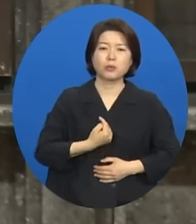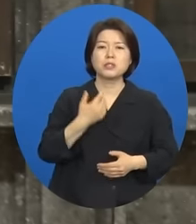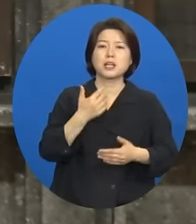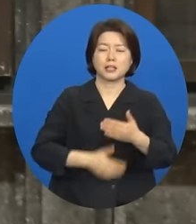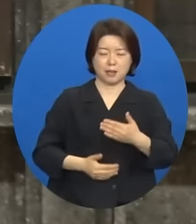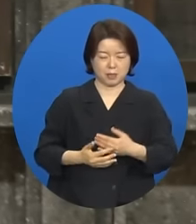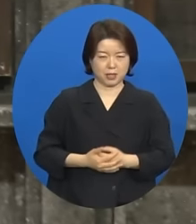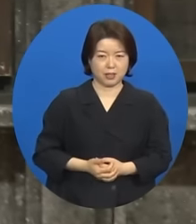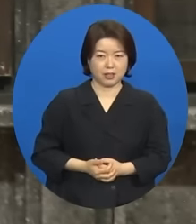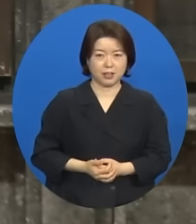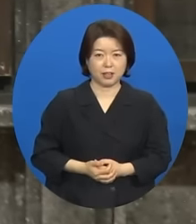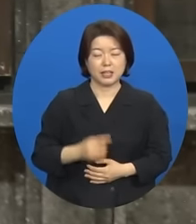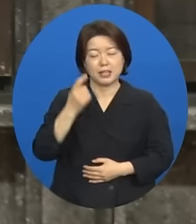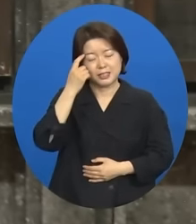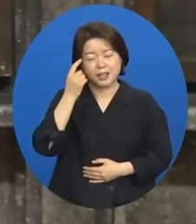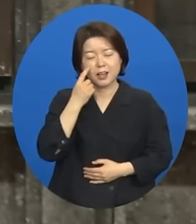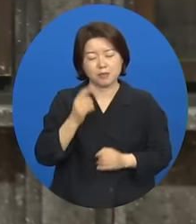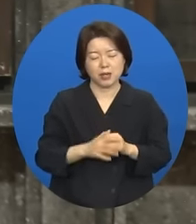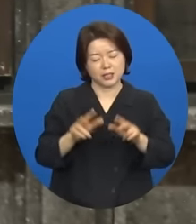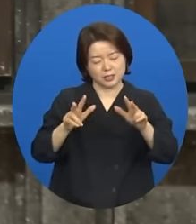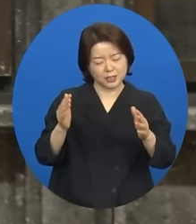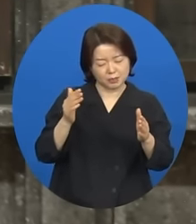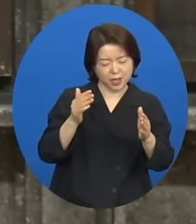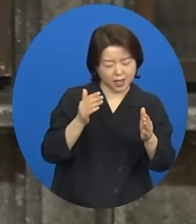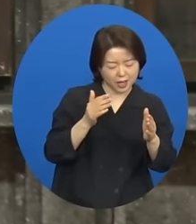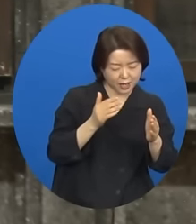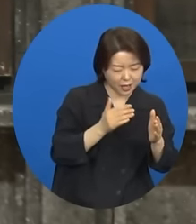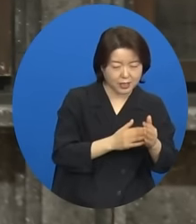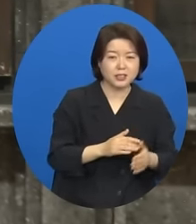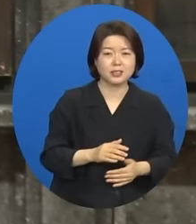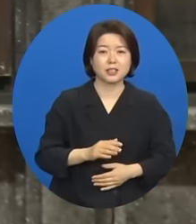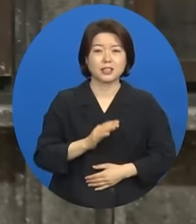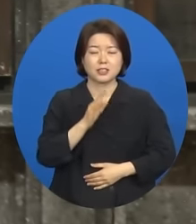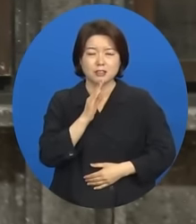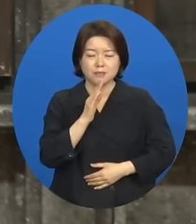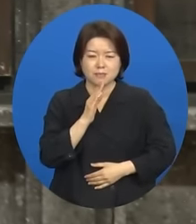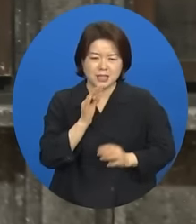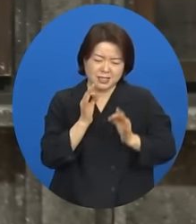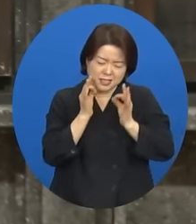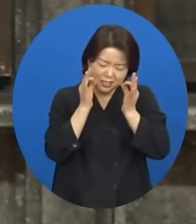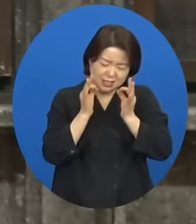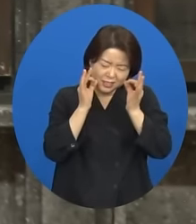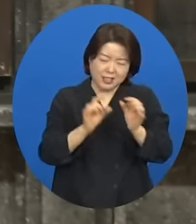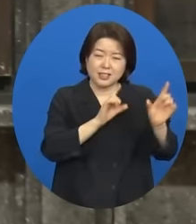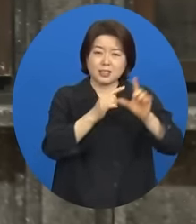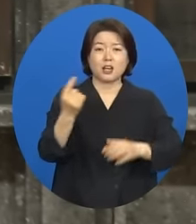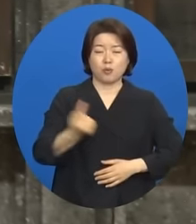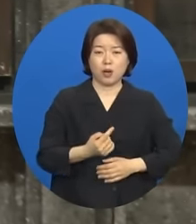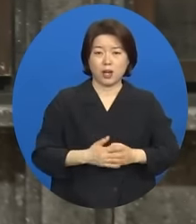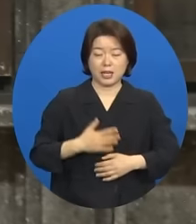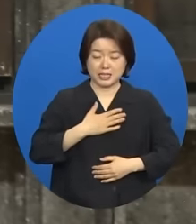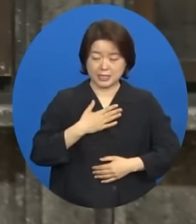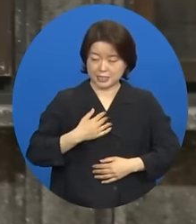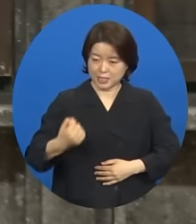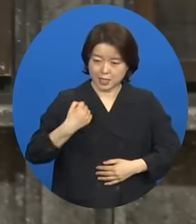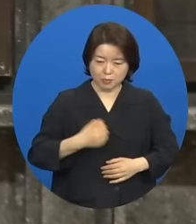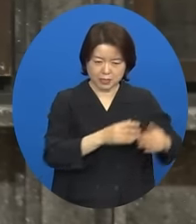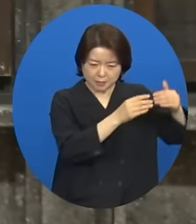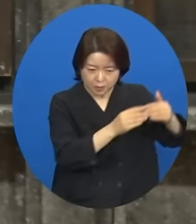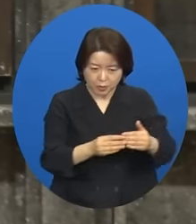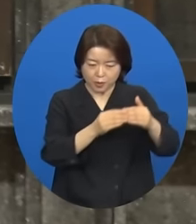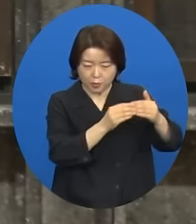생각해 보세요. 자기가 지금까지 그렇게 정말 아등바등하면서 살아왔어요. 자기 힘으로 지금까지 인도해